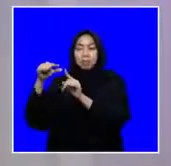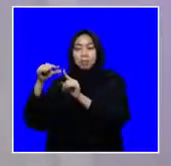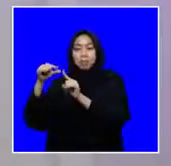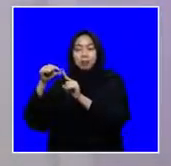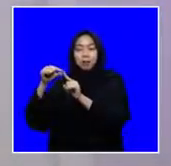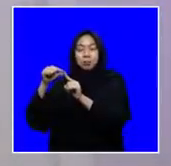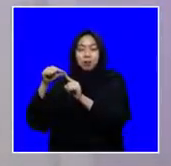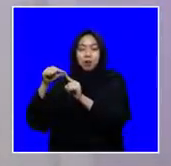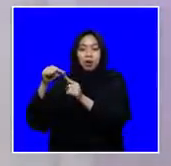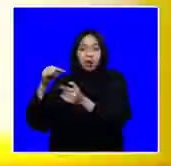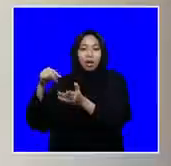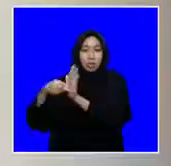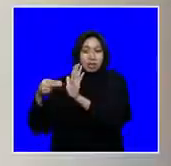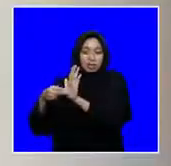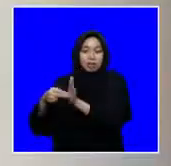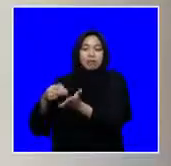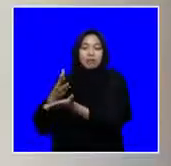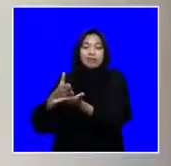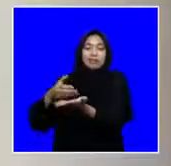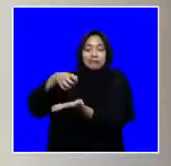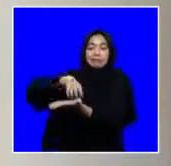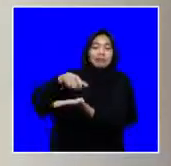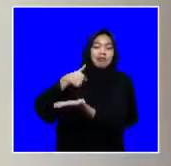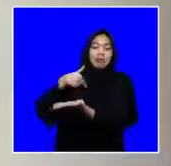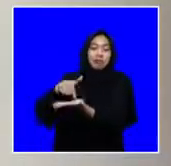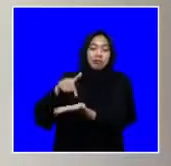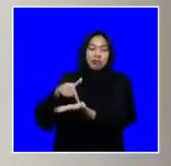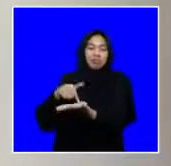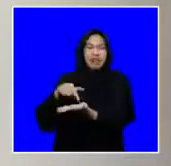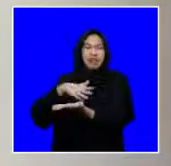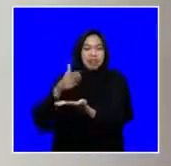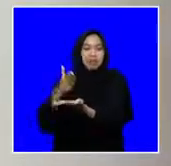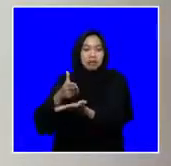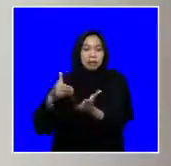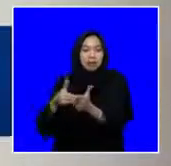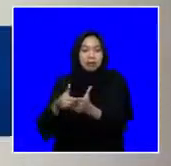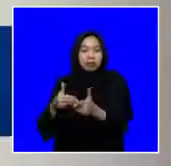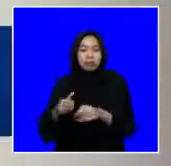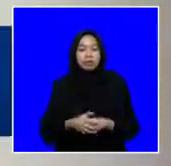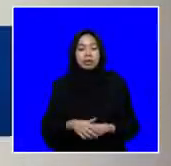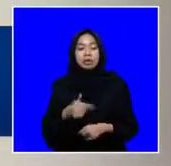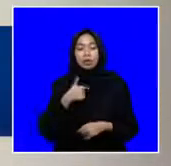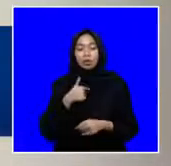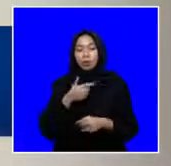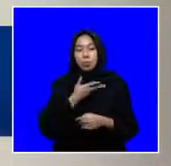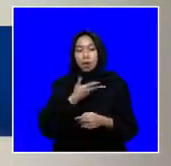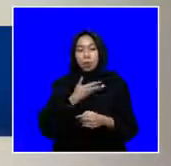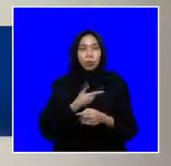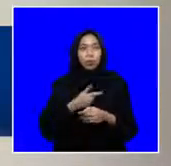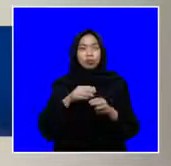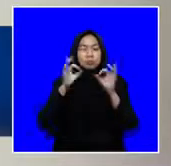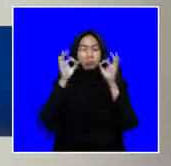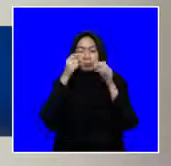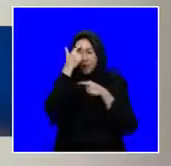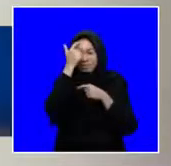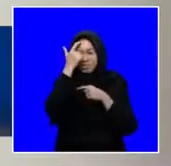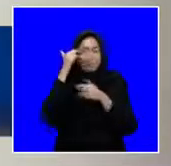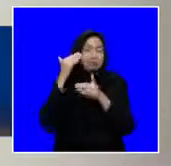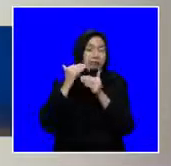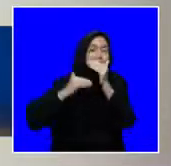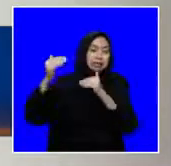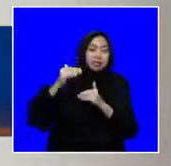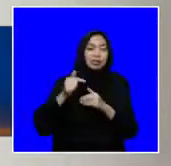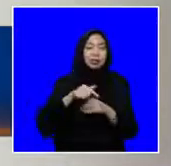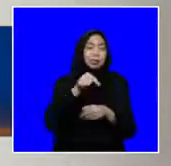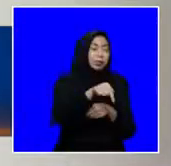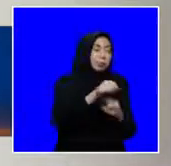memiliki banyak keterbatasan. Menjawab keresahan saya dan generasi bangsa lainnya yang ingin meraih pendidikan setinggi-tingginya, mengubah yang tidak